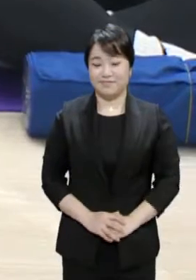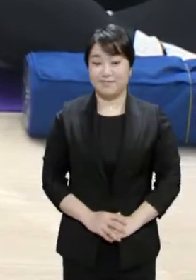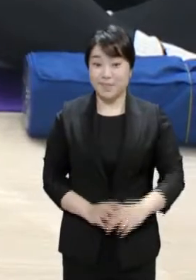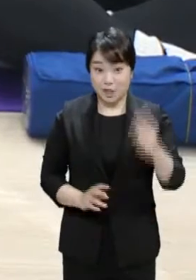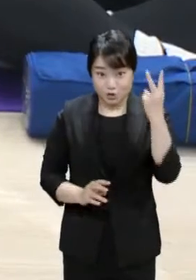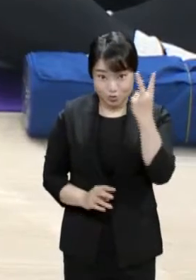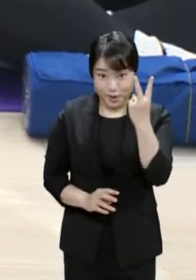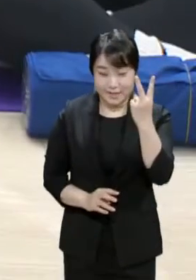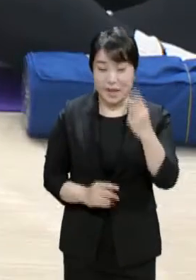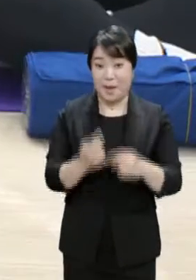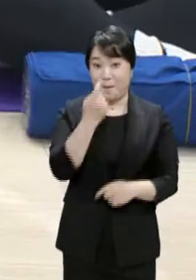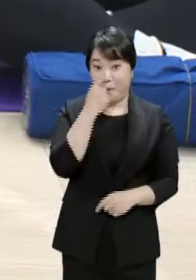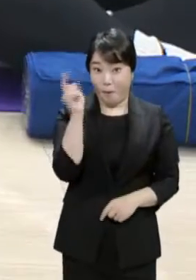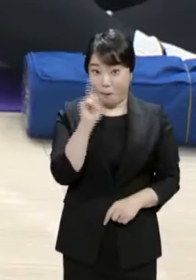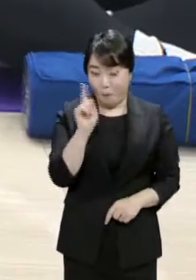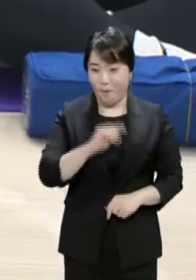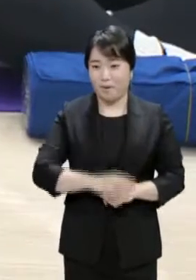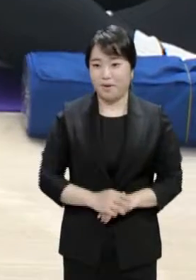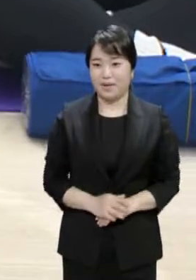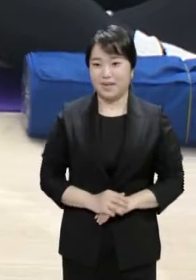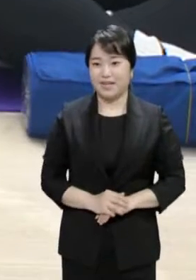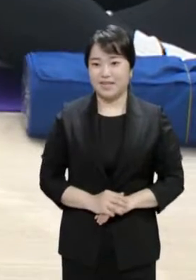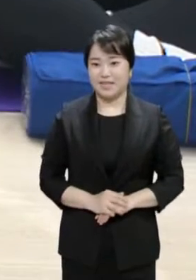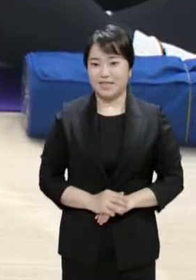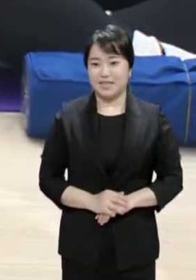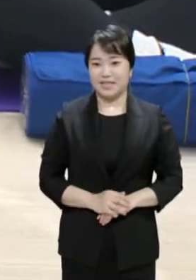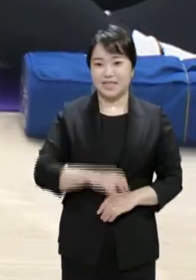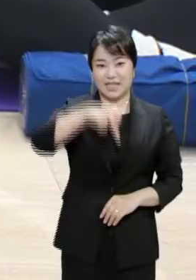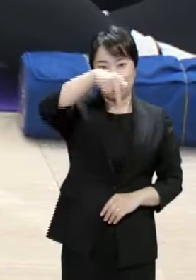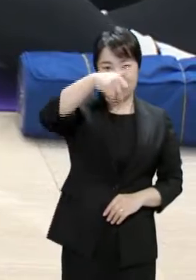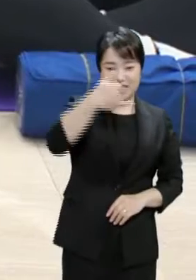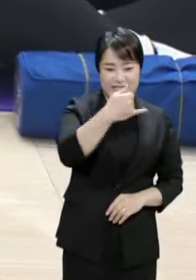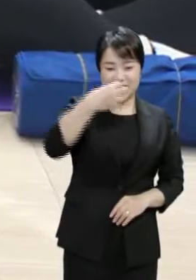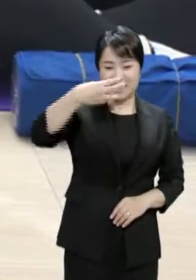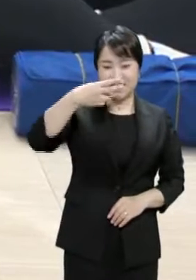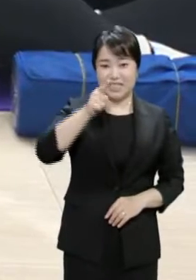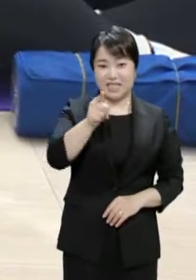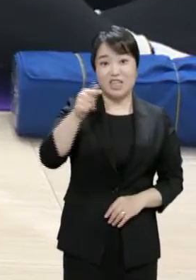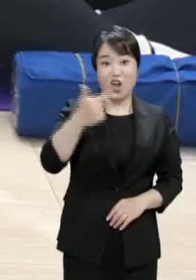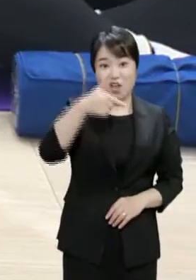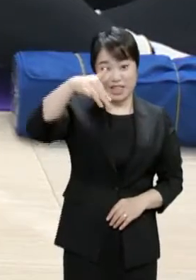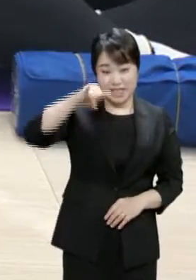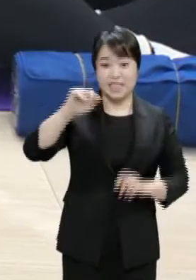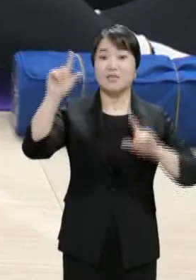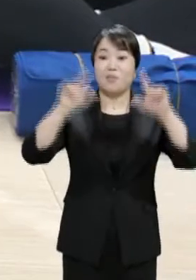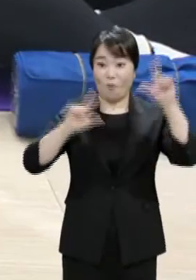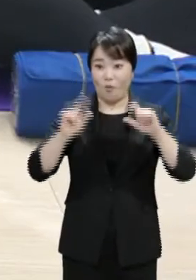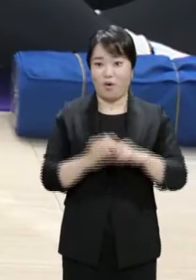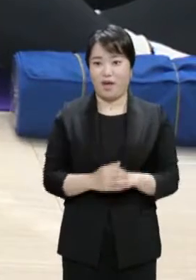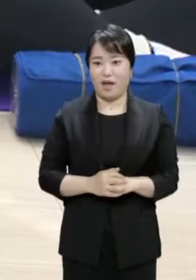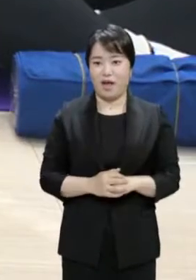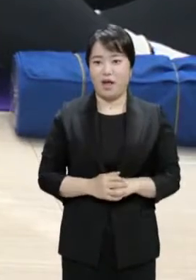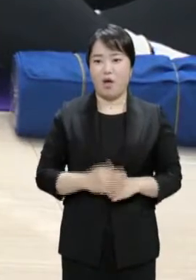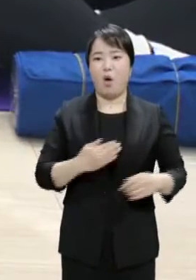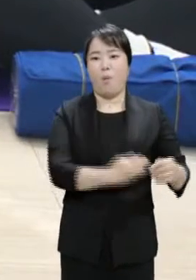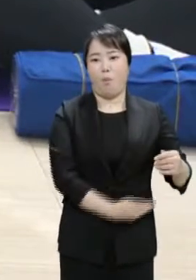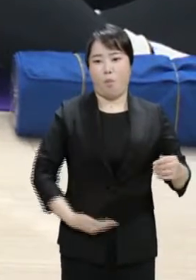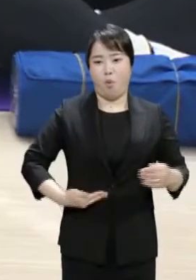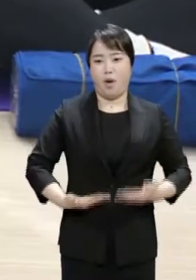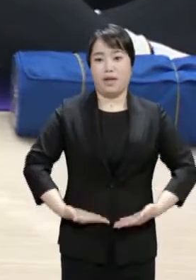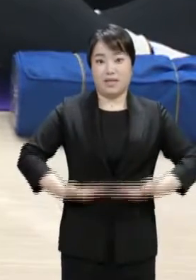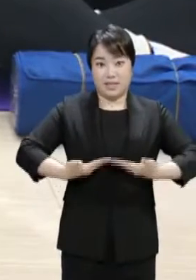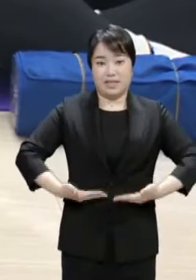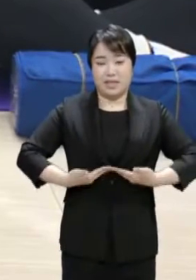두 번째 동작입니다. 두 번째 동작은 크런치 동작인데요. 크런치 동작은 저희 복부의 상복부,